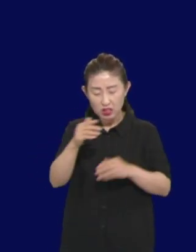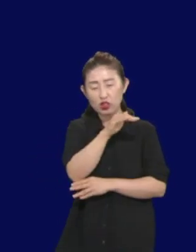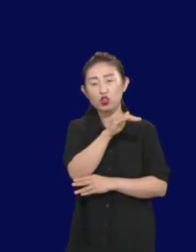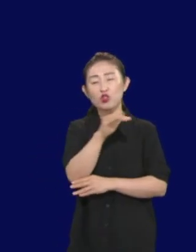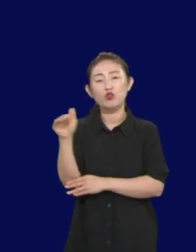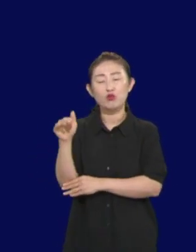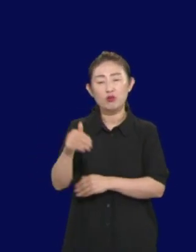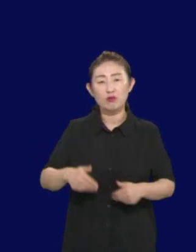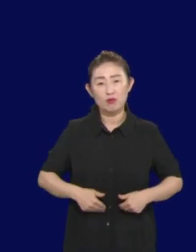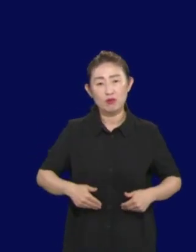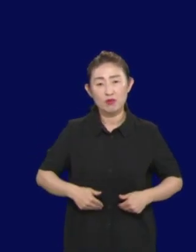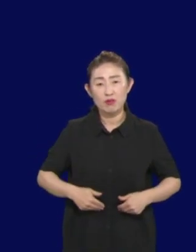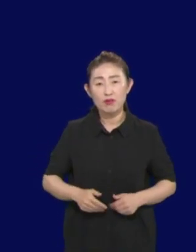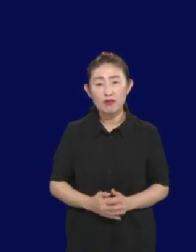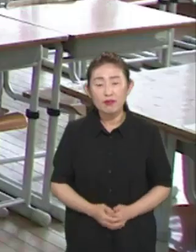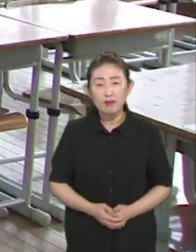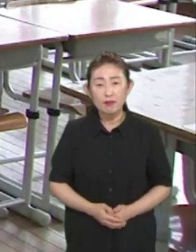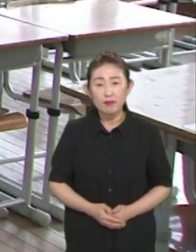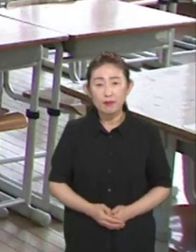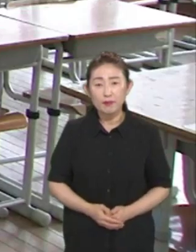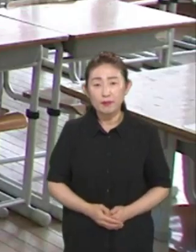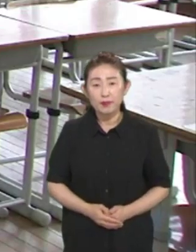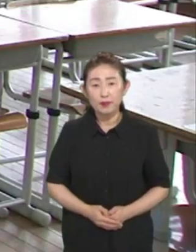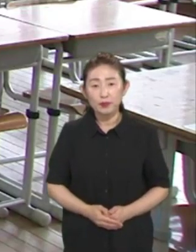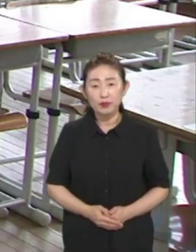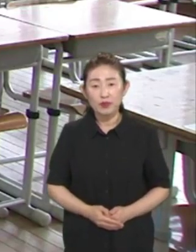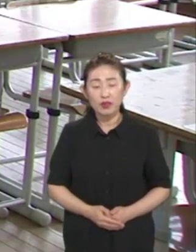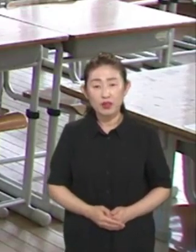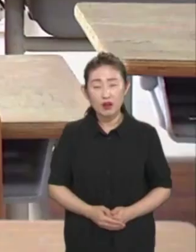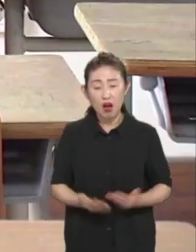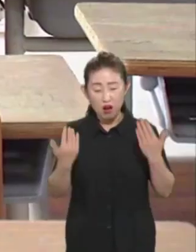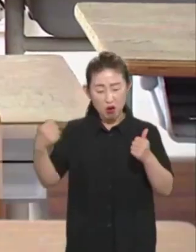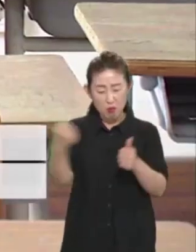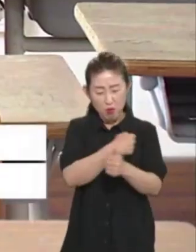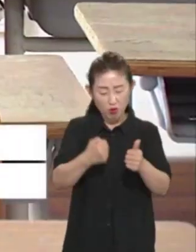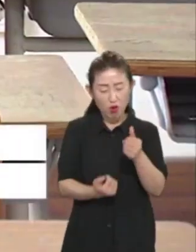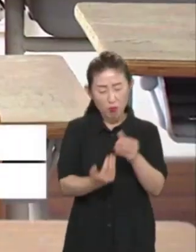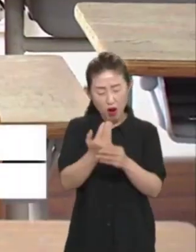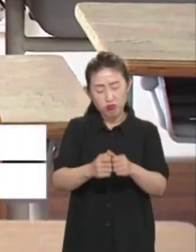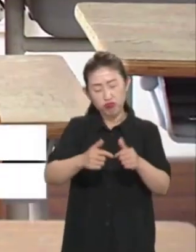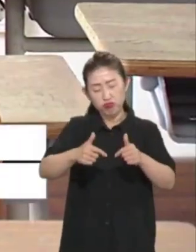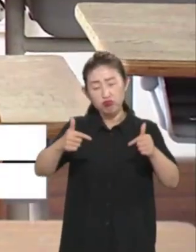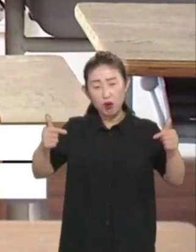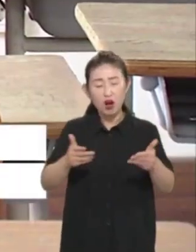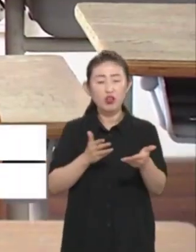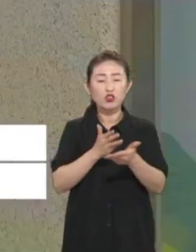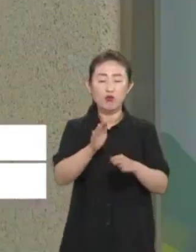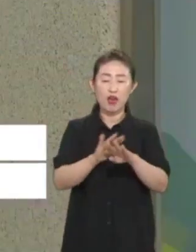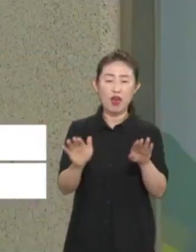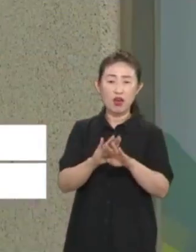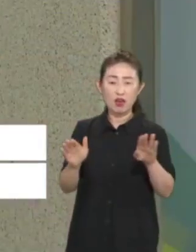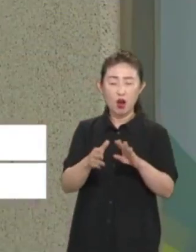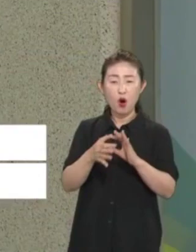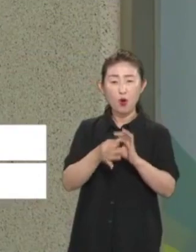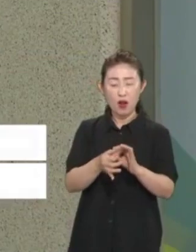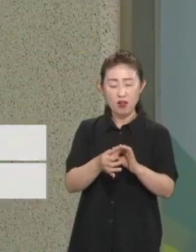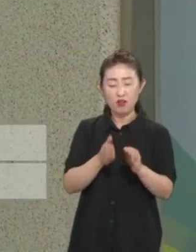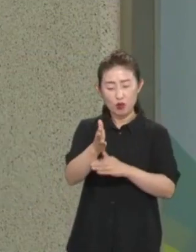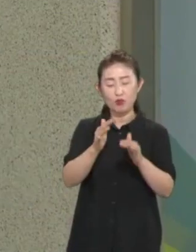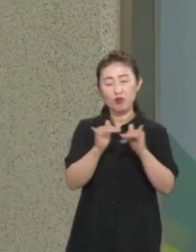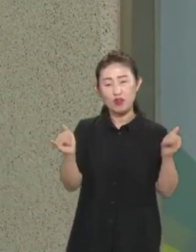처벌 기준을 마련을 해야 되고 더불어 늘어나고 있는 학교폭력 상황에 전문적으로 대응할 수 있는 관련